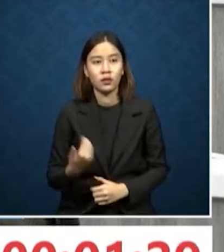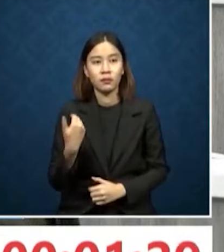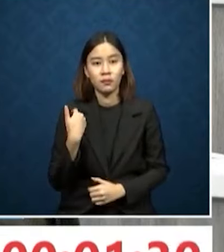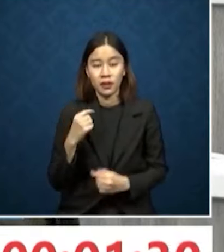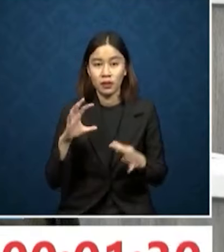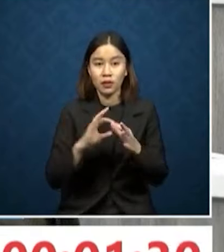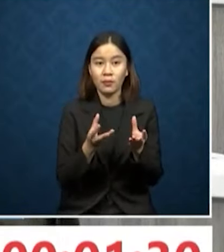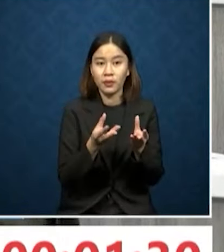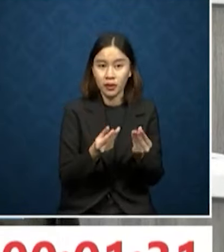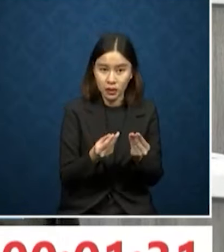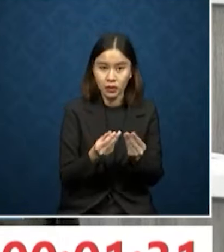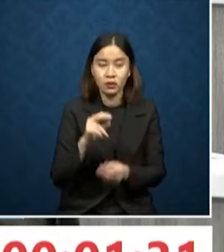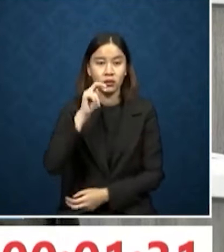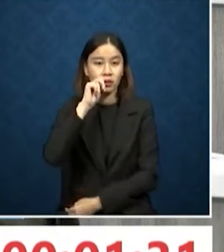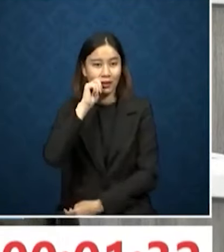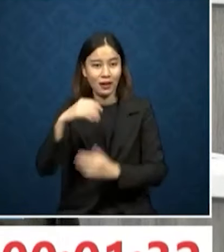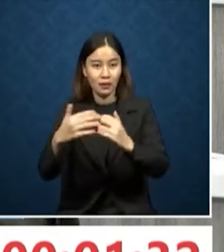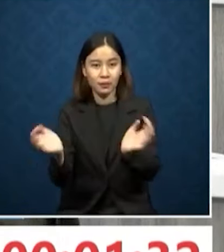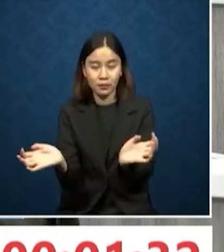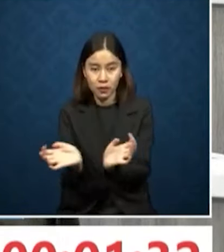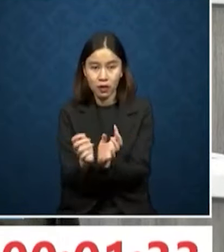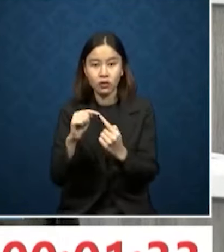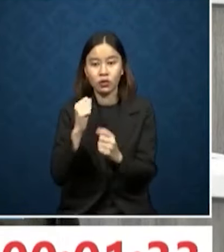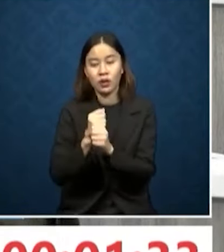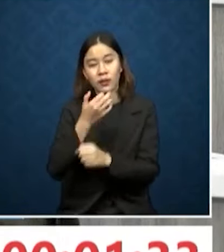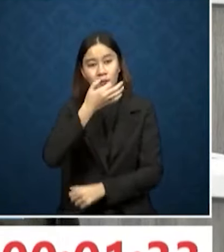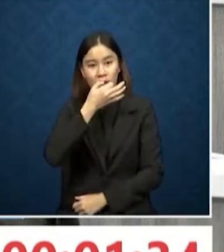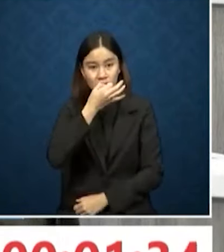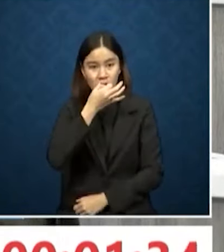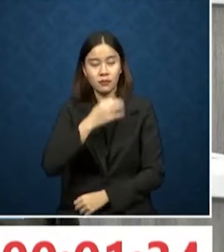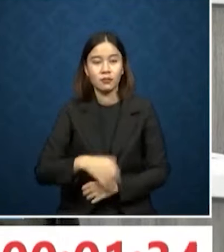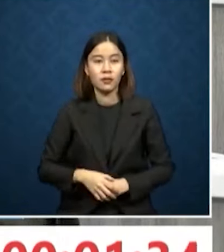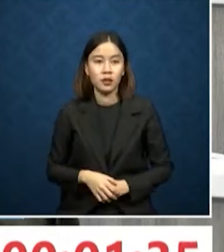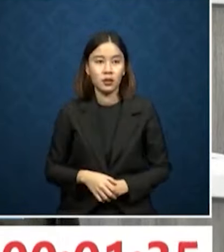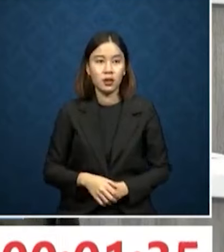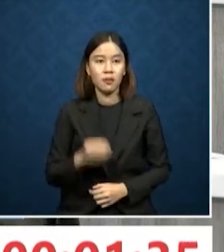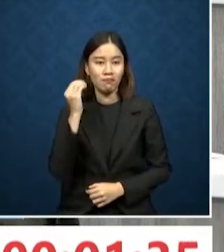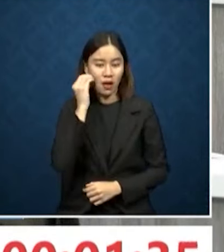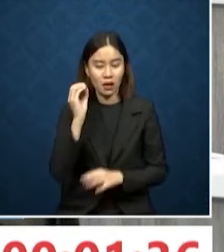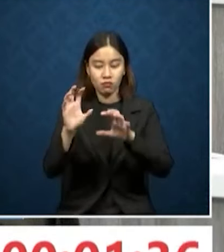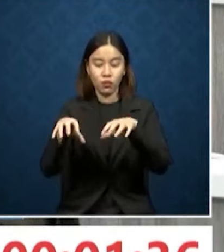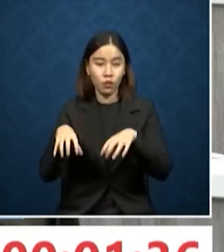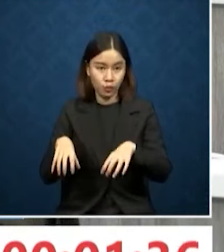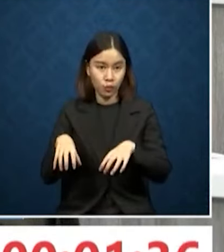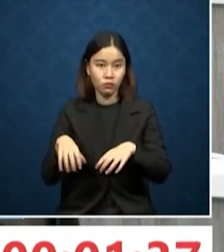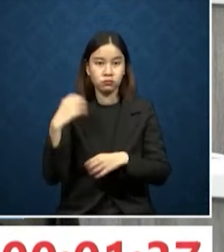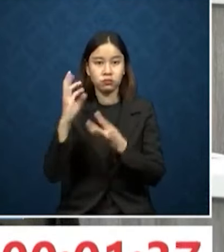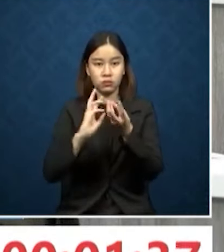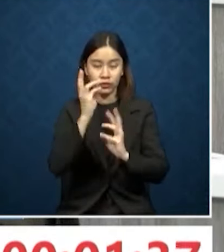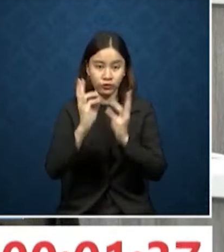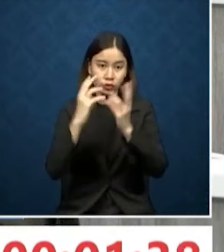ที่ดินเรื่องแหล่งน้ำเรื่องการทำมาหากินเรื่องที่อยู่อาศัยมลภาว